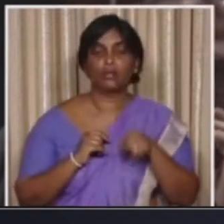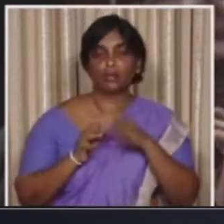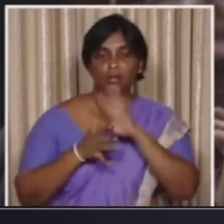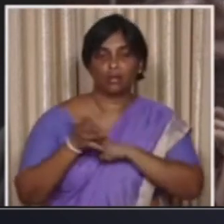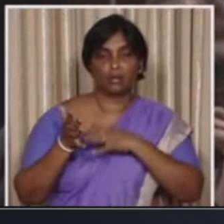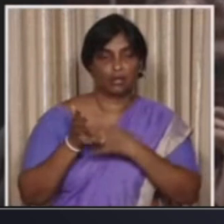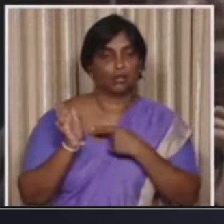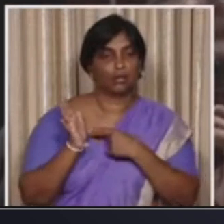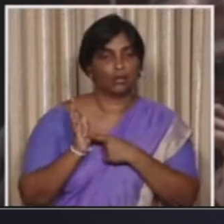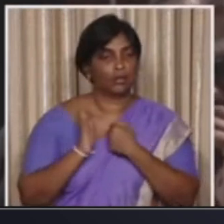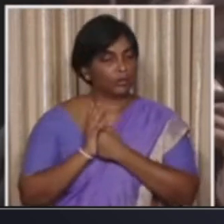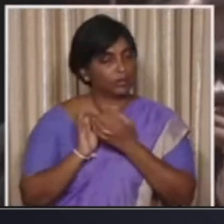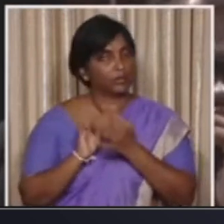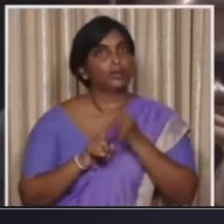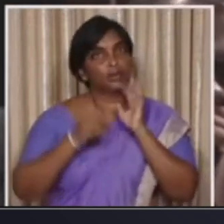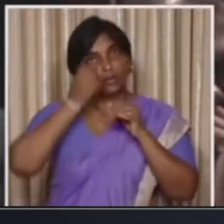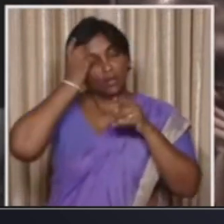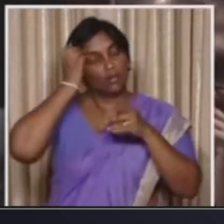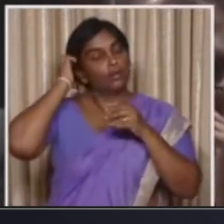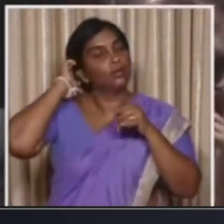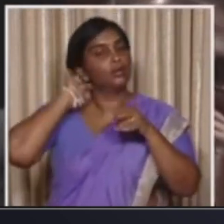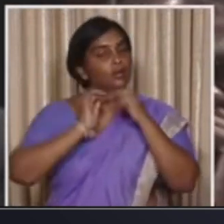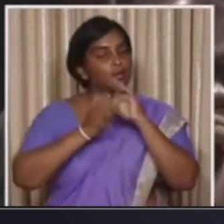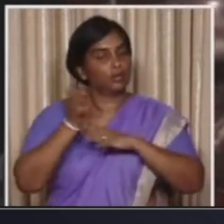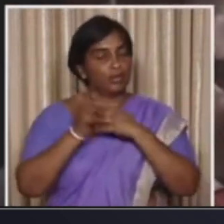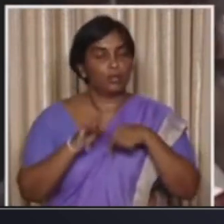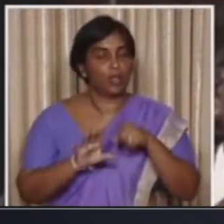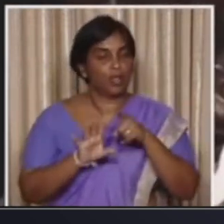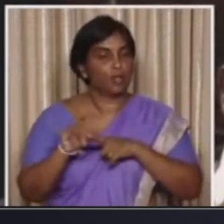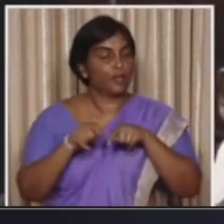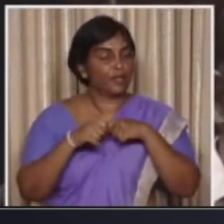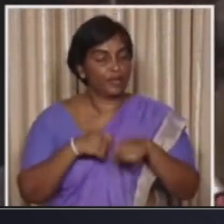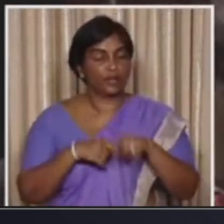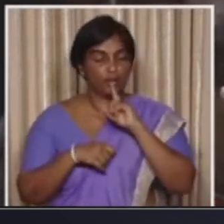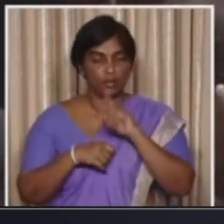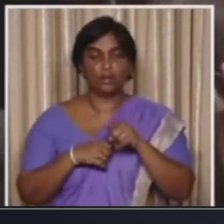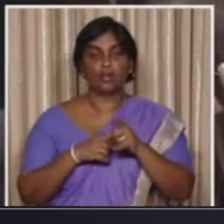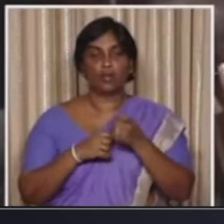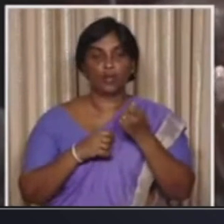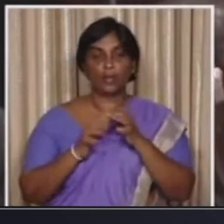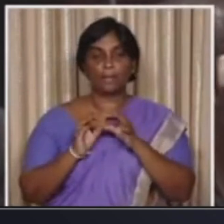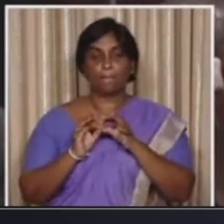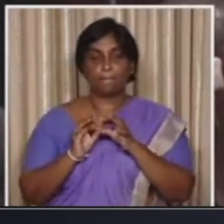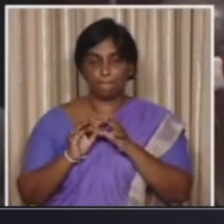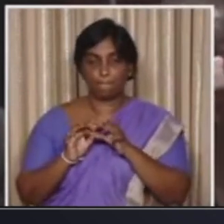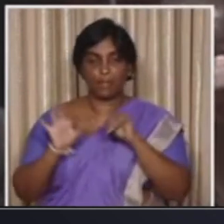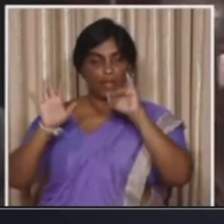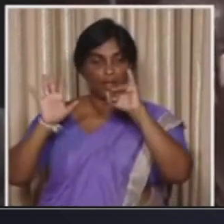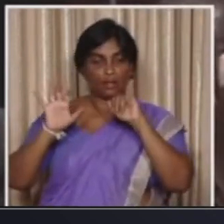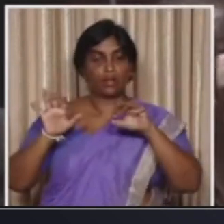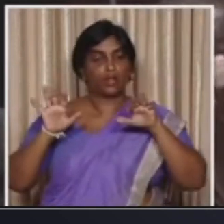අයවැය ලේකනේ ගරු සභාපතිතුමනි අයවැය ලේකනේ මේ අවුරුද්දේ වියදම කියලා දාලා තියෙනවා රුපියල්